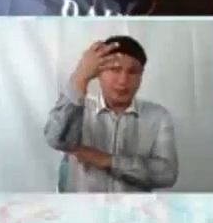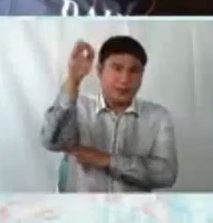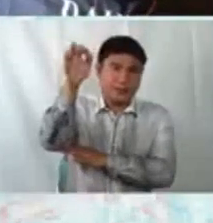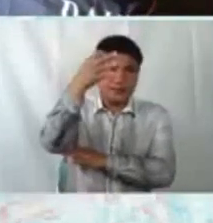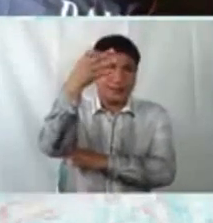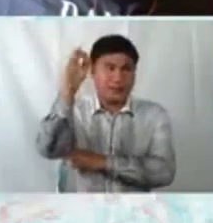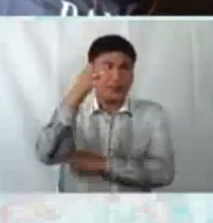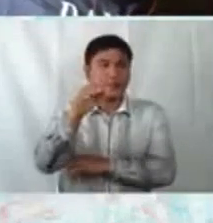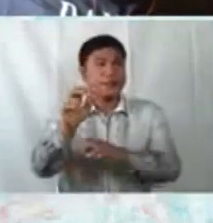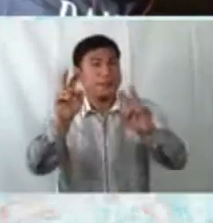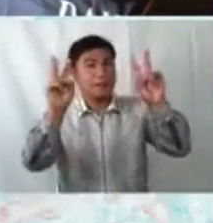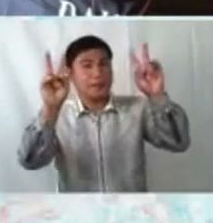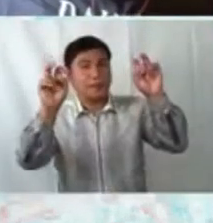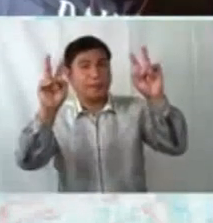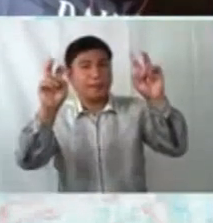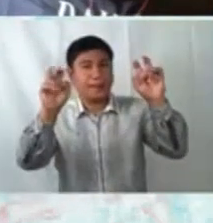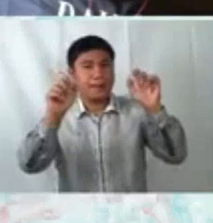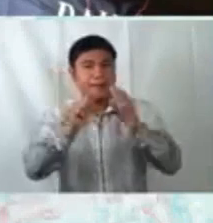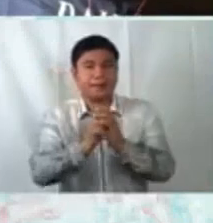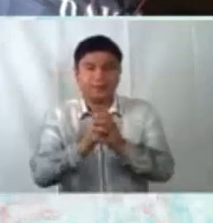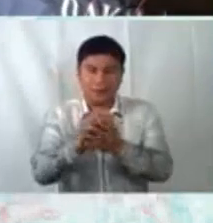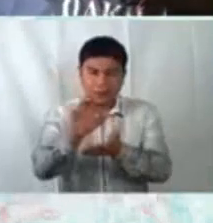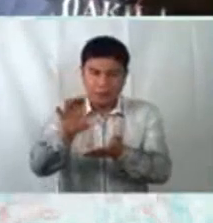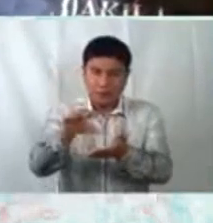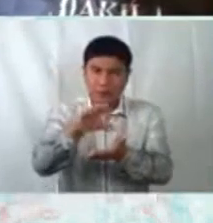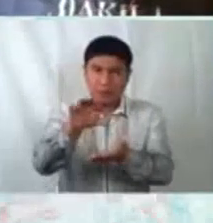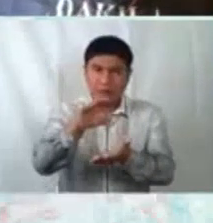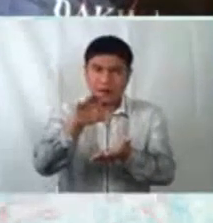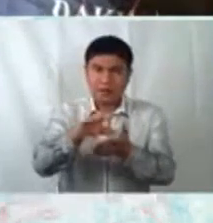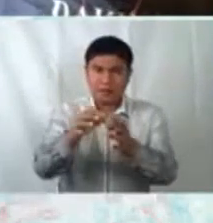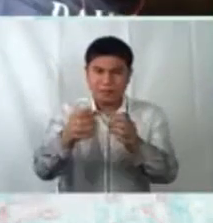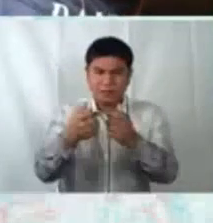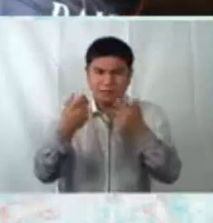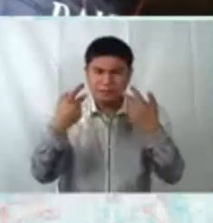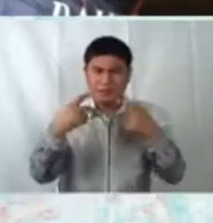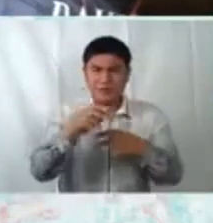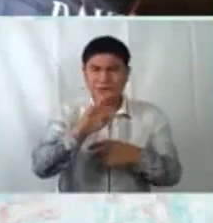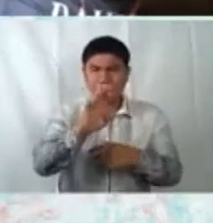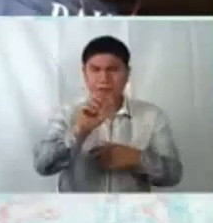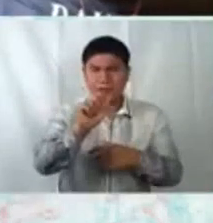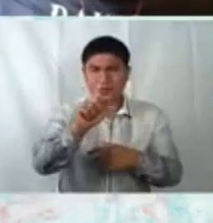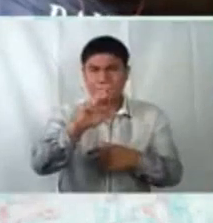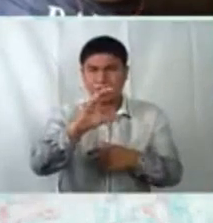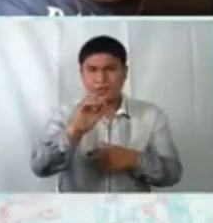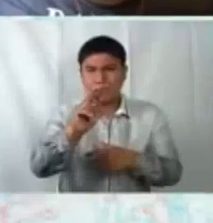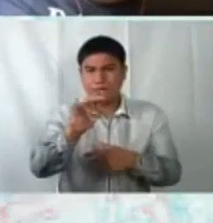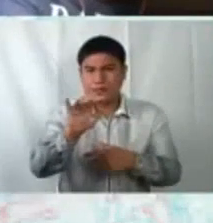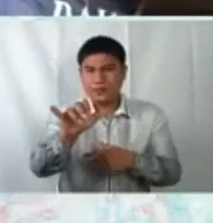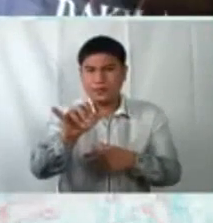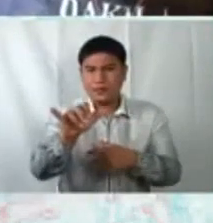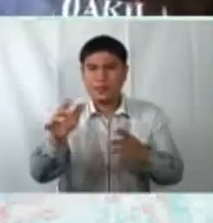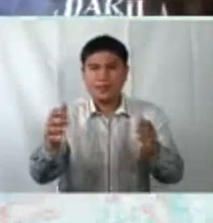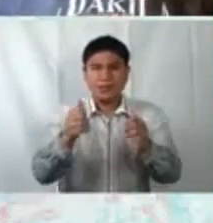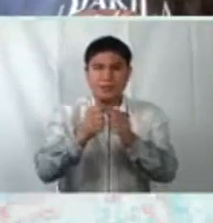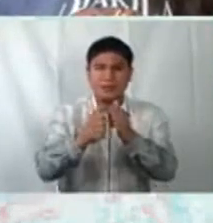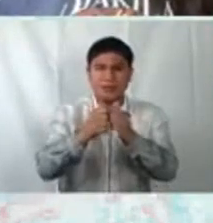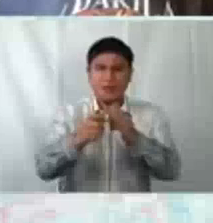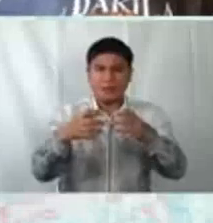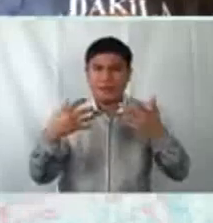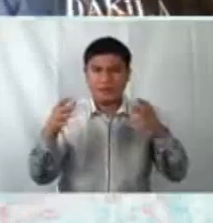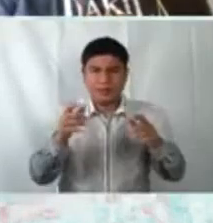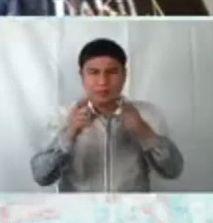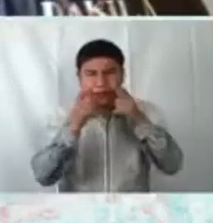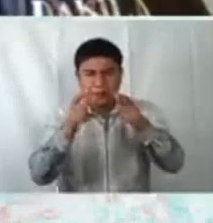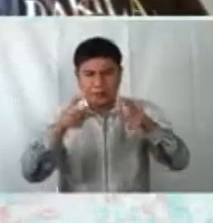sa tinatawag natin na Central Balcony o yung tinatawag na Independence Balcony. Kasi may balcony yan ngayon. Ayan, no? Kita